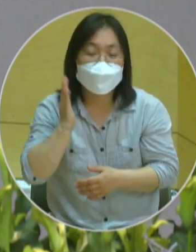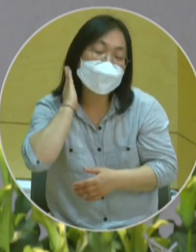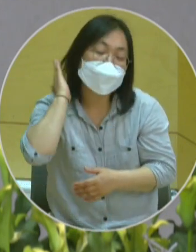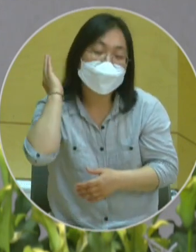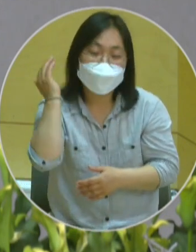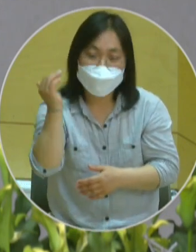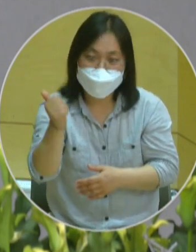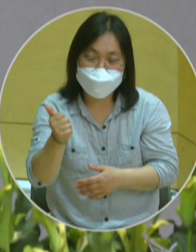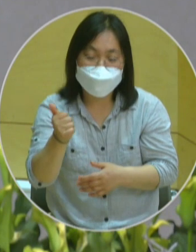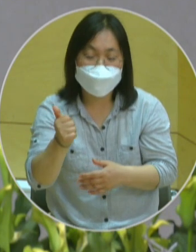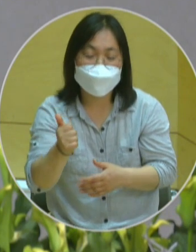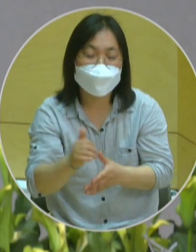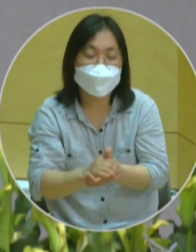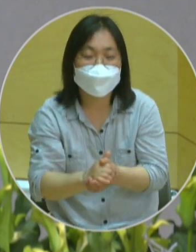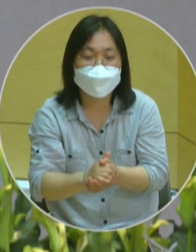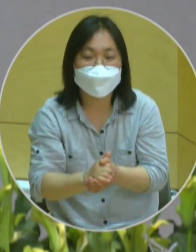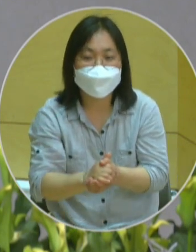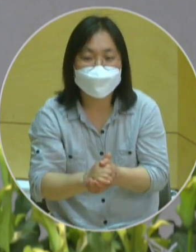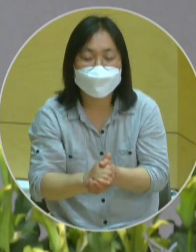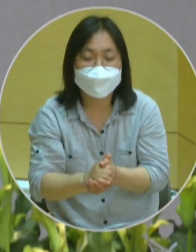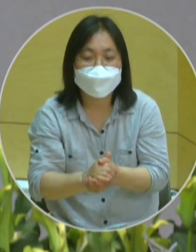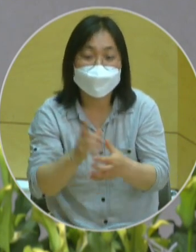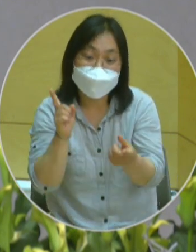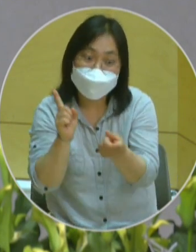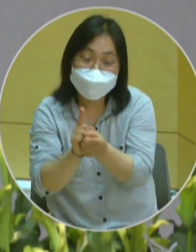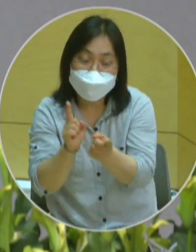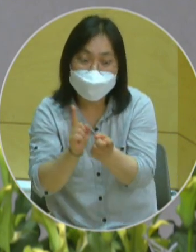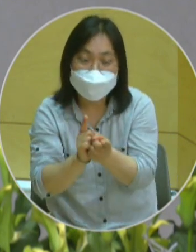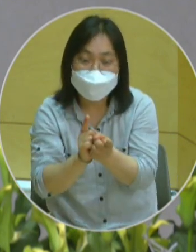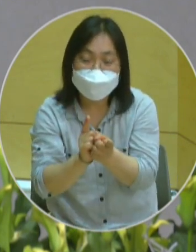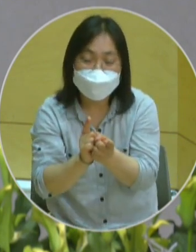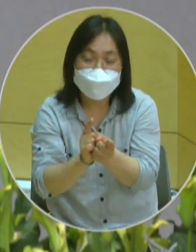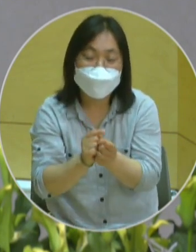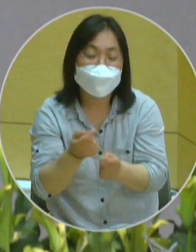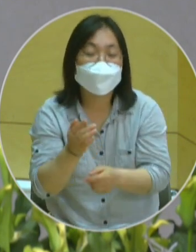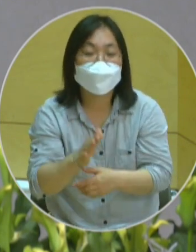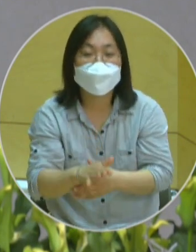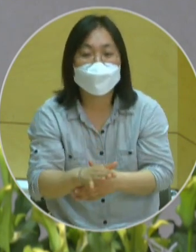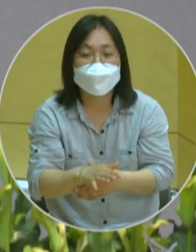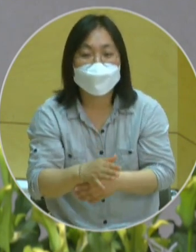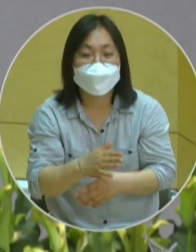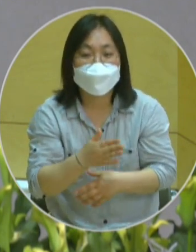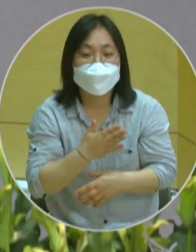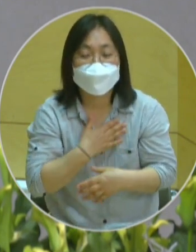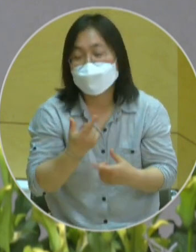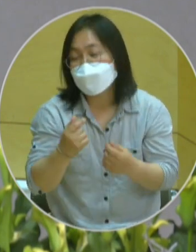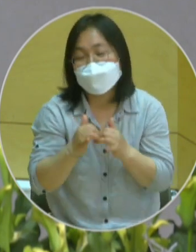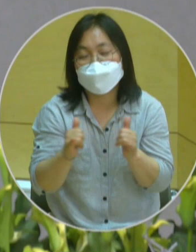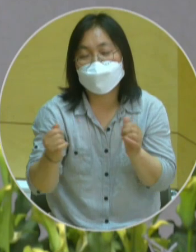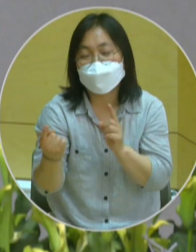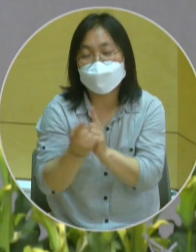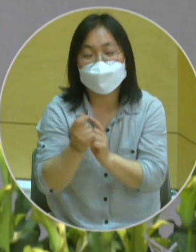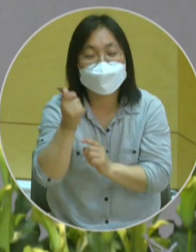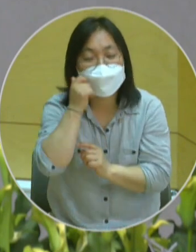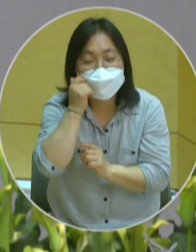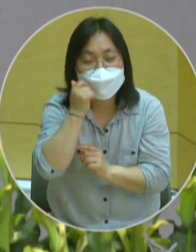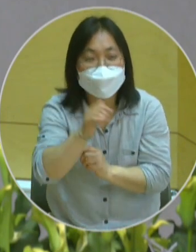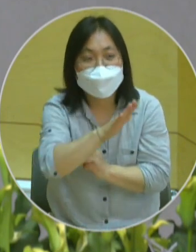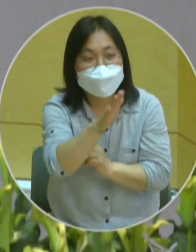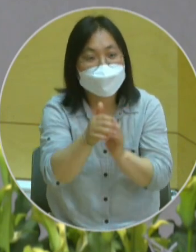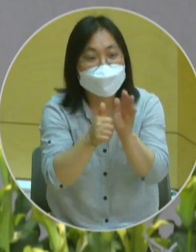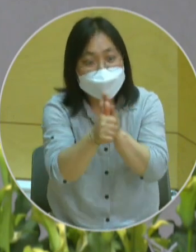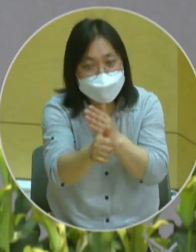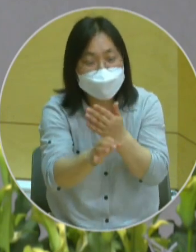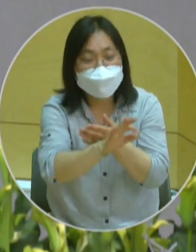대통령이 예를 들면 대통령을 만나겠다 그래도 제 같은 사람 만나 주겠습니까? 여러분 신방하면 여러분은